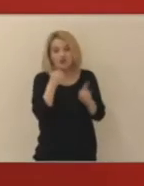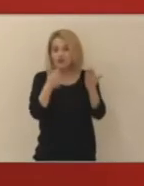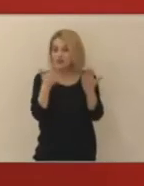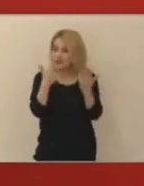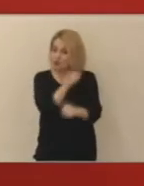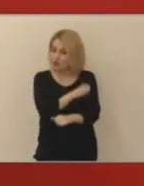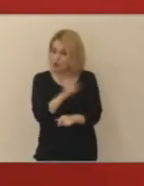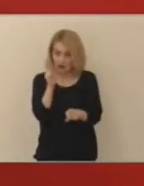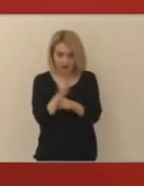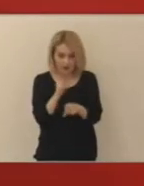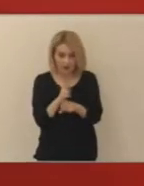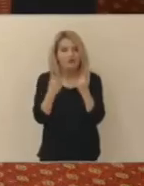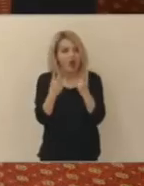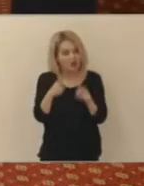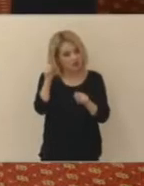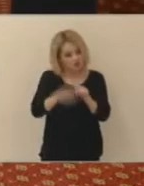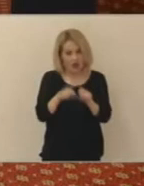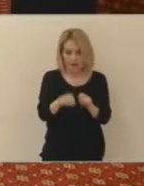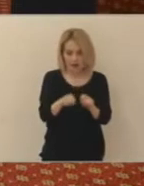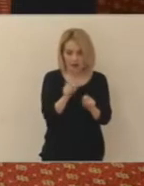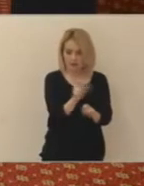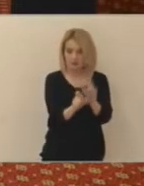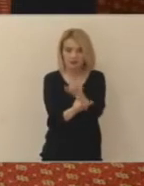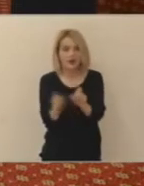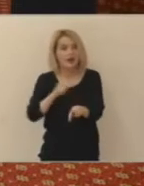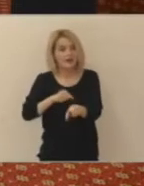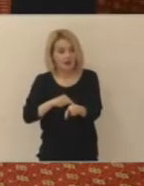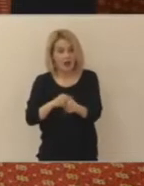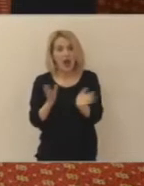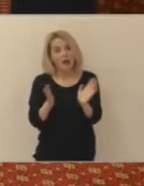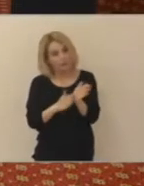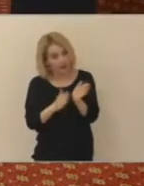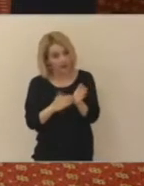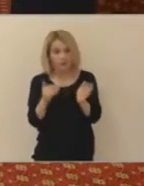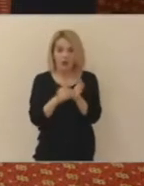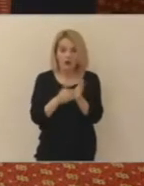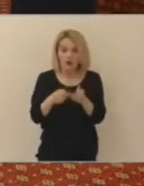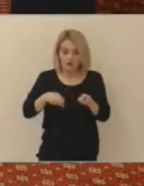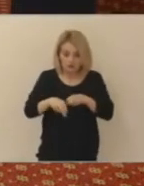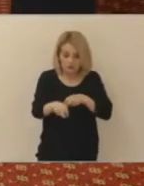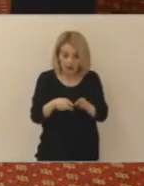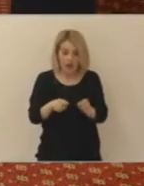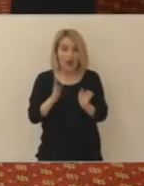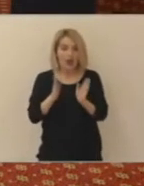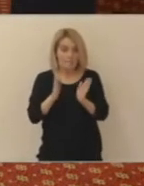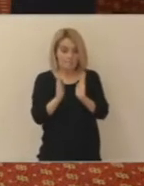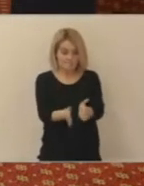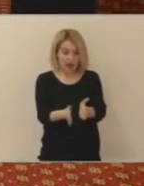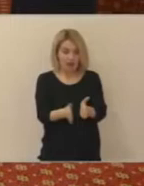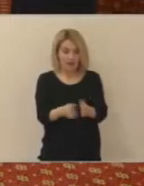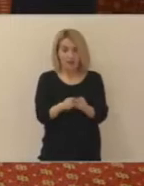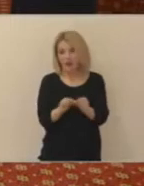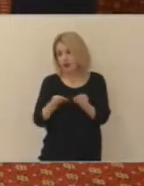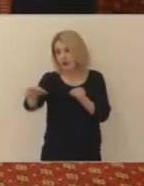години и до 18 години. Во случај, ако му е потребна дозвола за движење по локален и регионален пат,